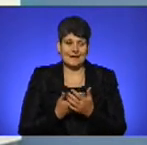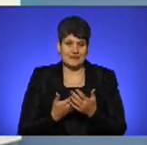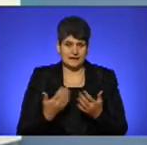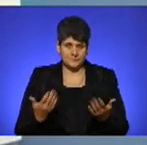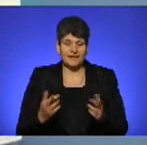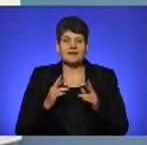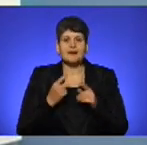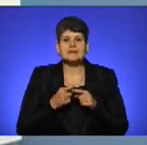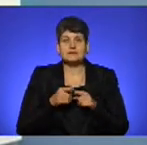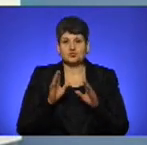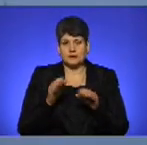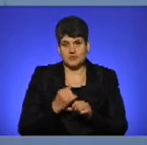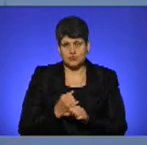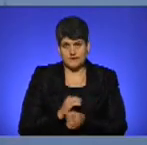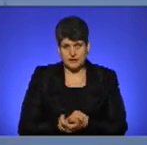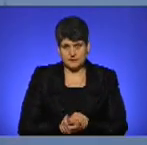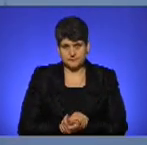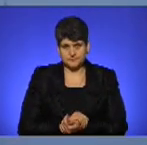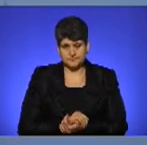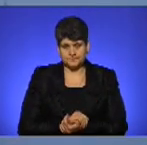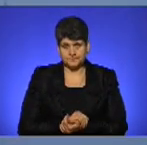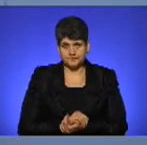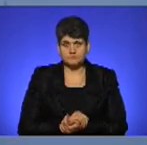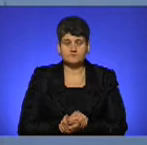моделі, як воно буде працювати.